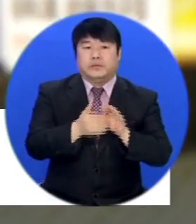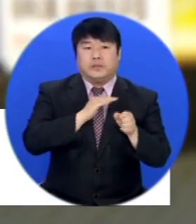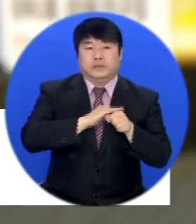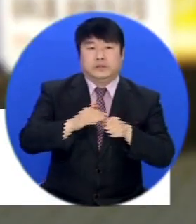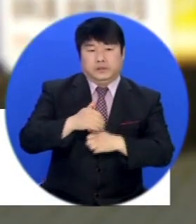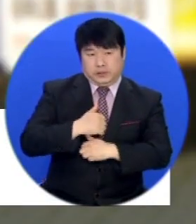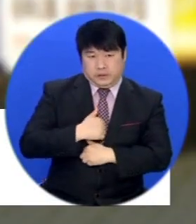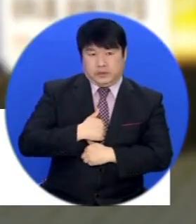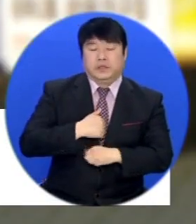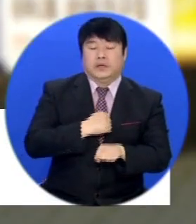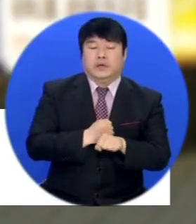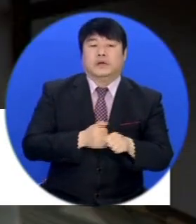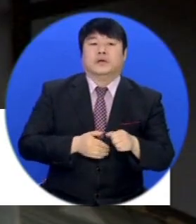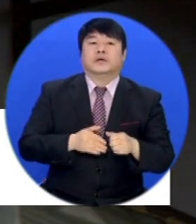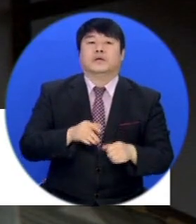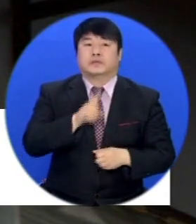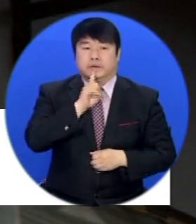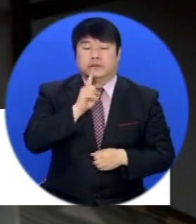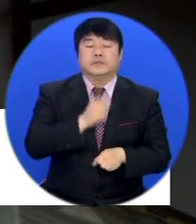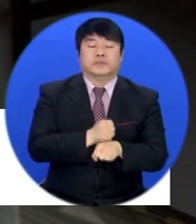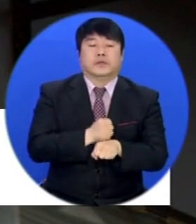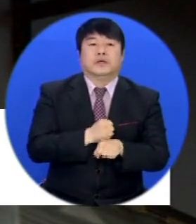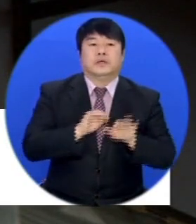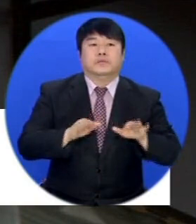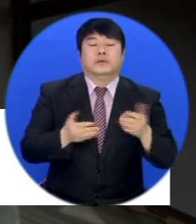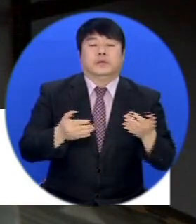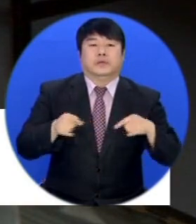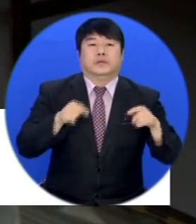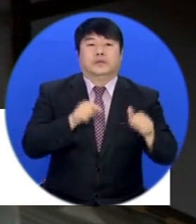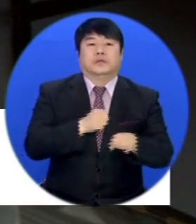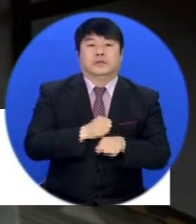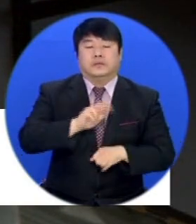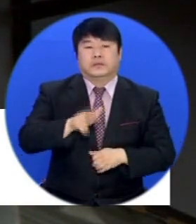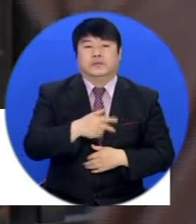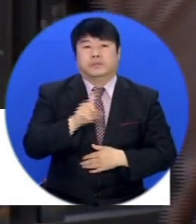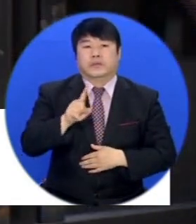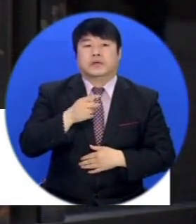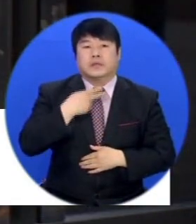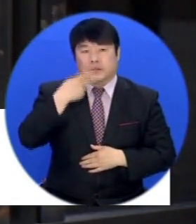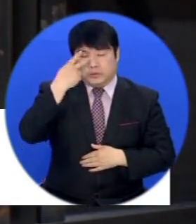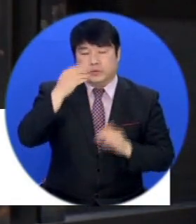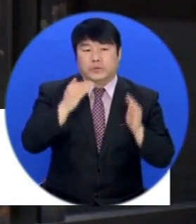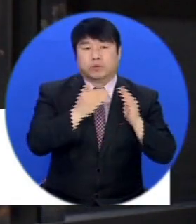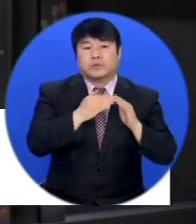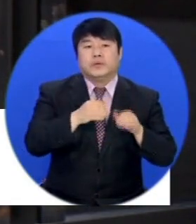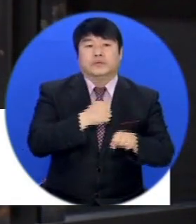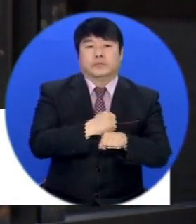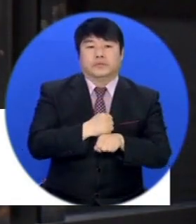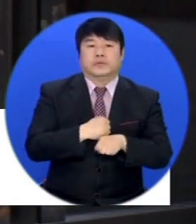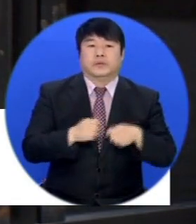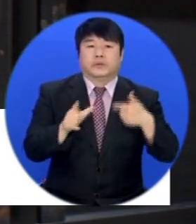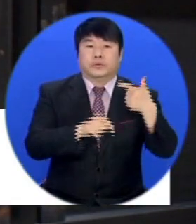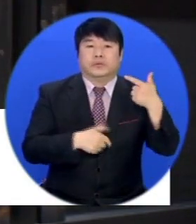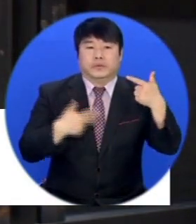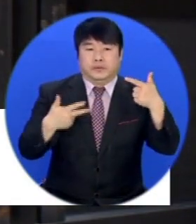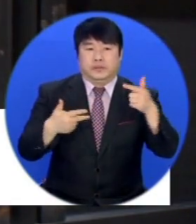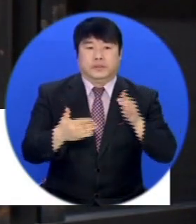한 조치입니다. 이번 행정명령 대상은 701개 유흥시설로 기간은 다음 달